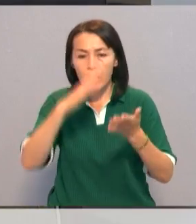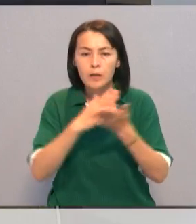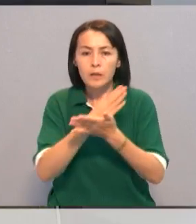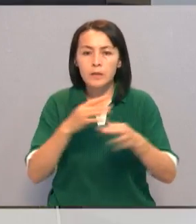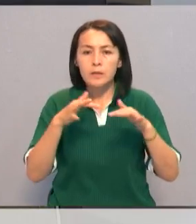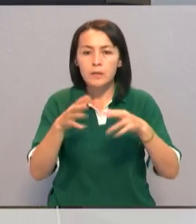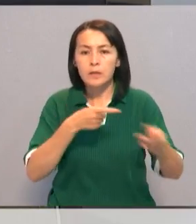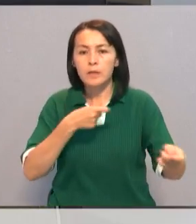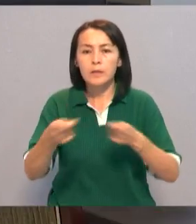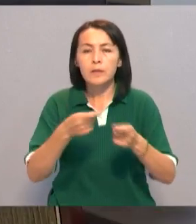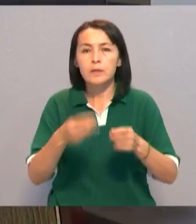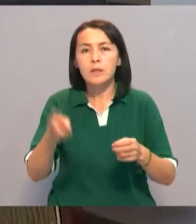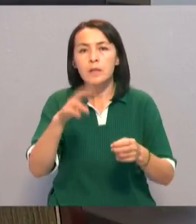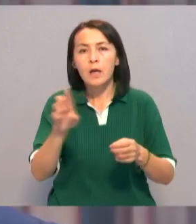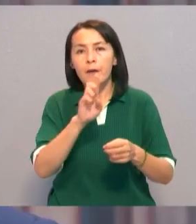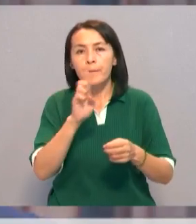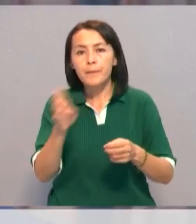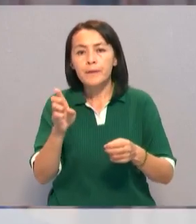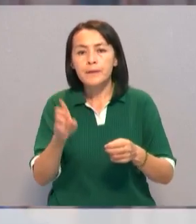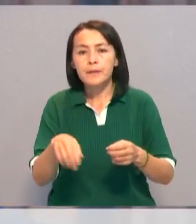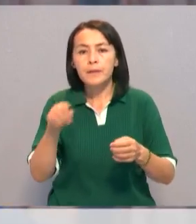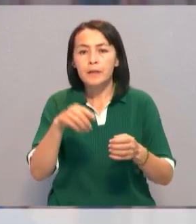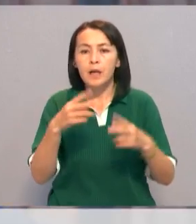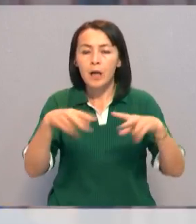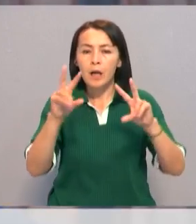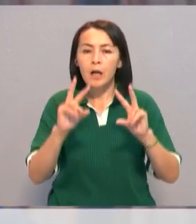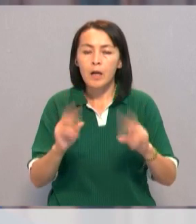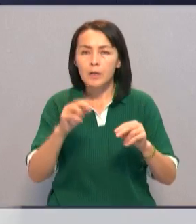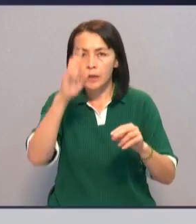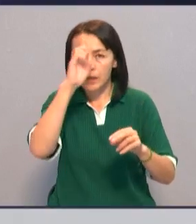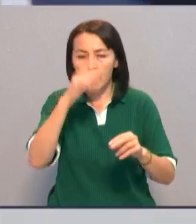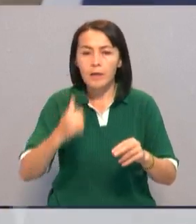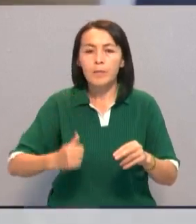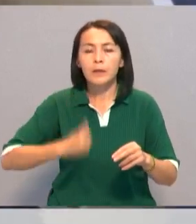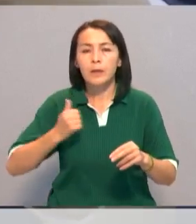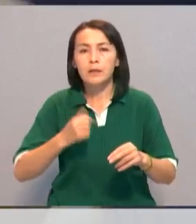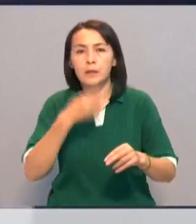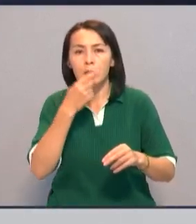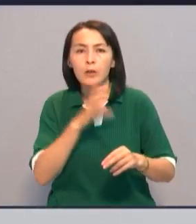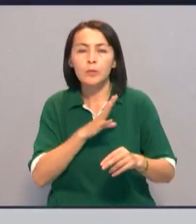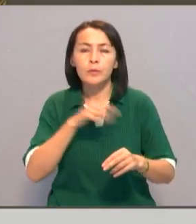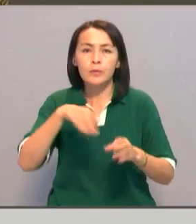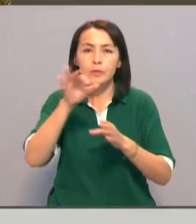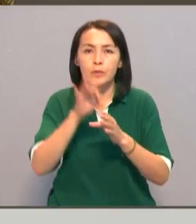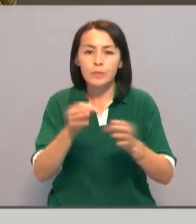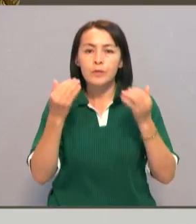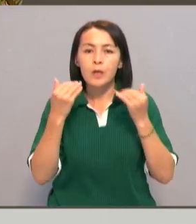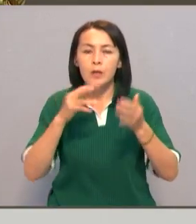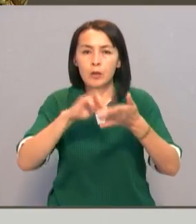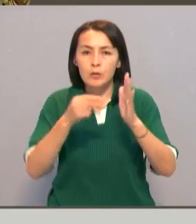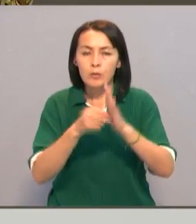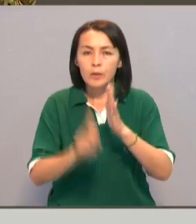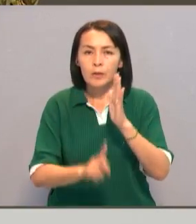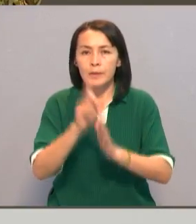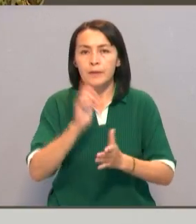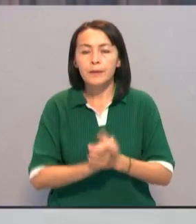істері департаменті де Дәркен Бекниязұлы сияқты кәсіби кадрлар ел мақтанышы екенін айтты. Осы мақсатта арнайы жоба да қолға